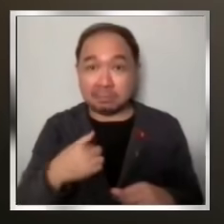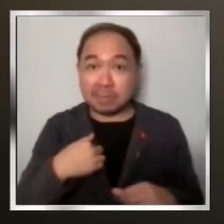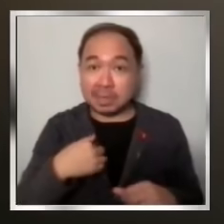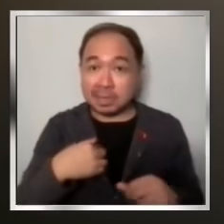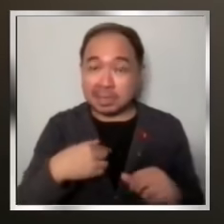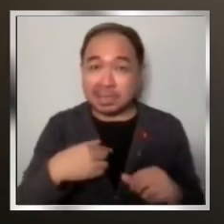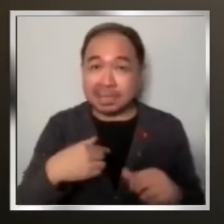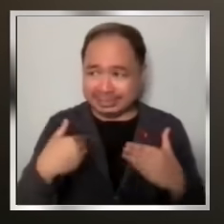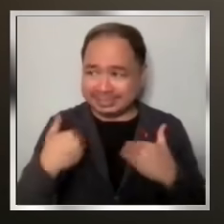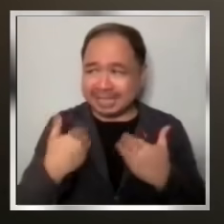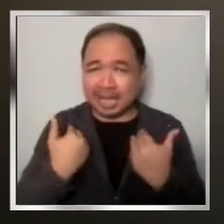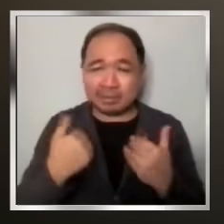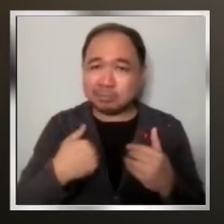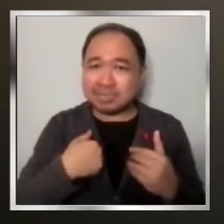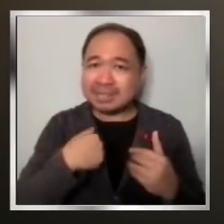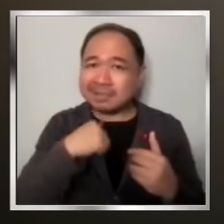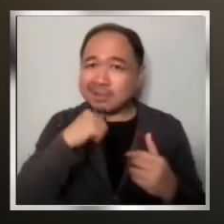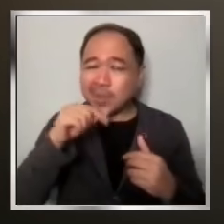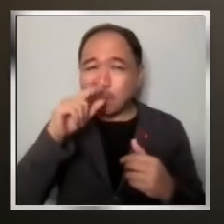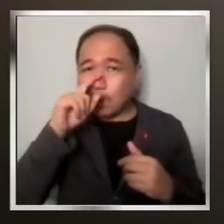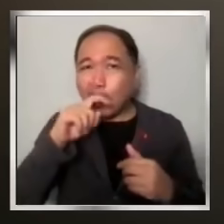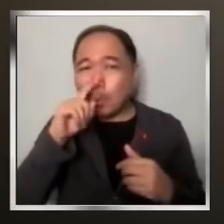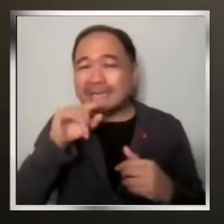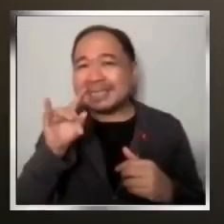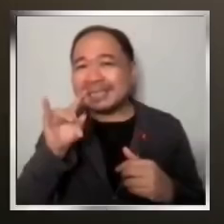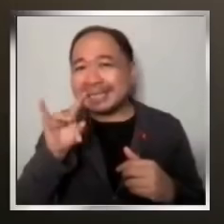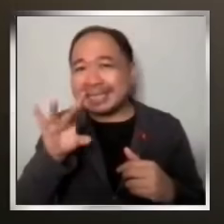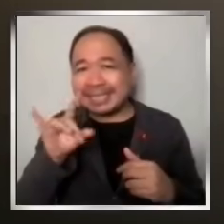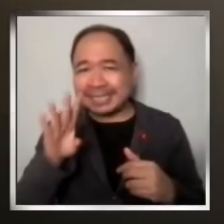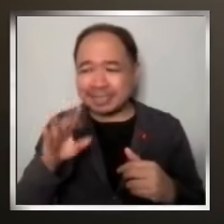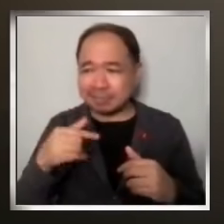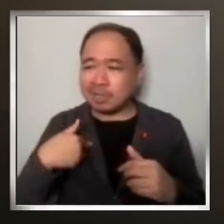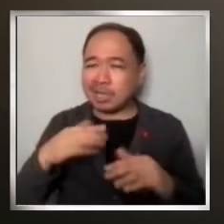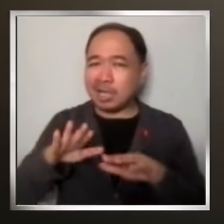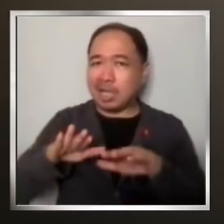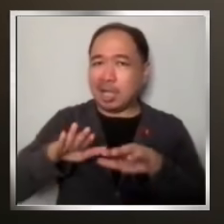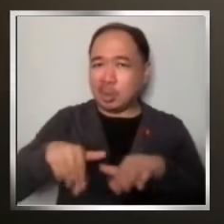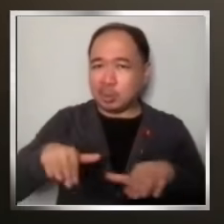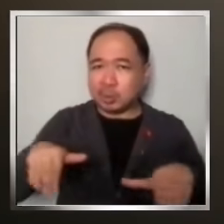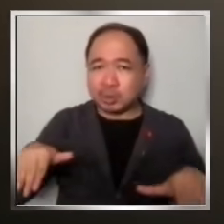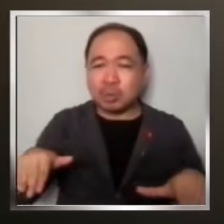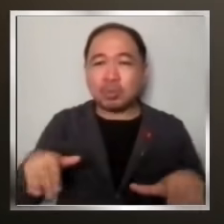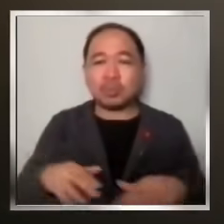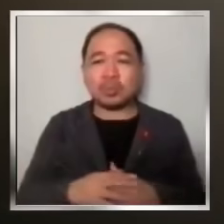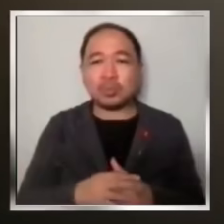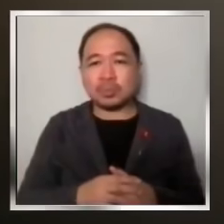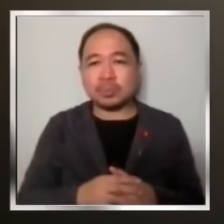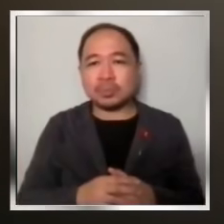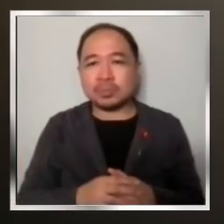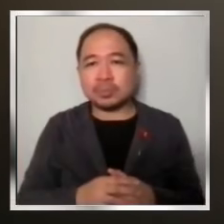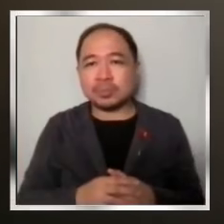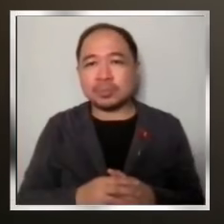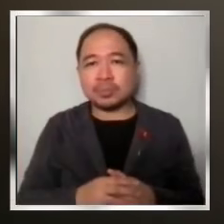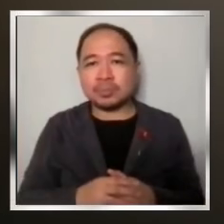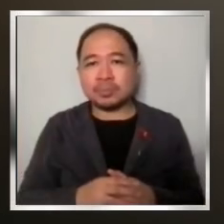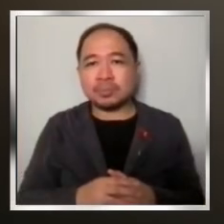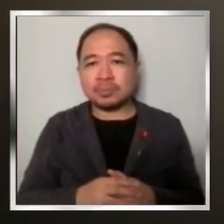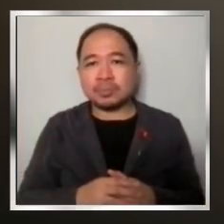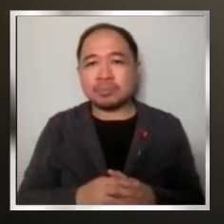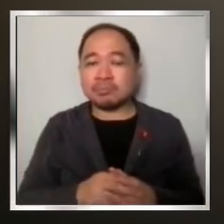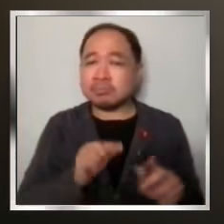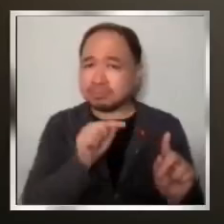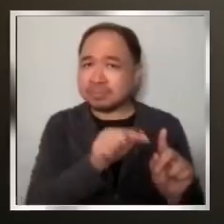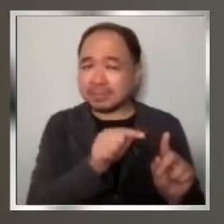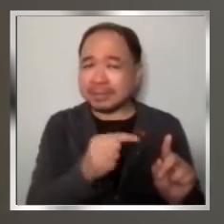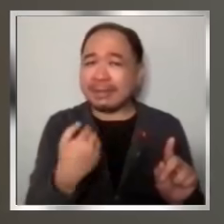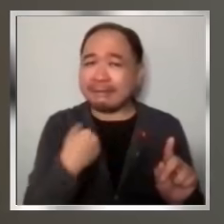na ija kong gihanjo sa akong kabata na untana ag akong usa pud ka pamilyado nga untana